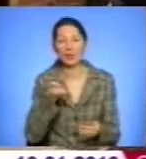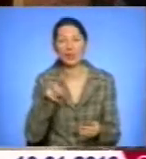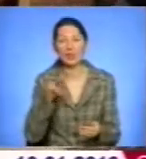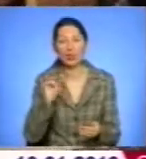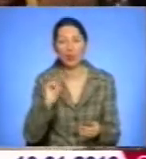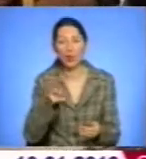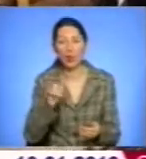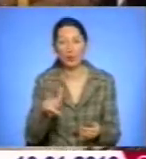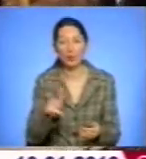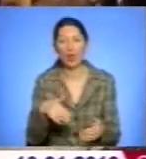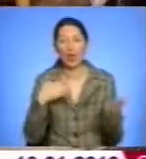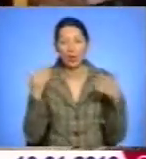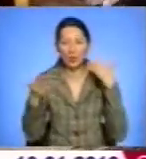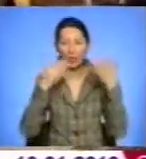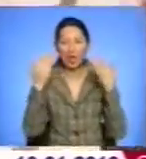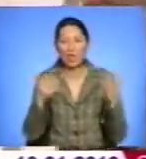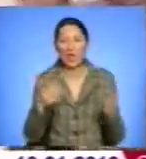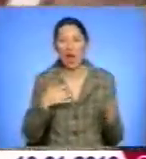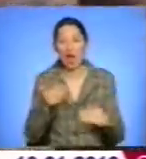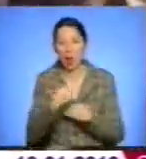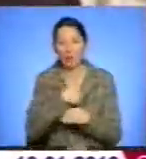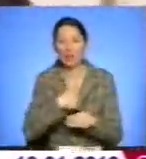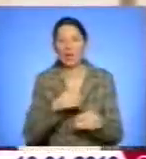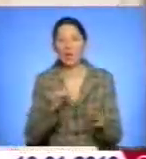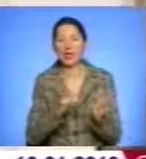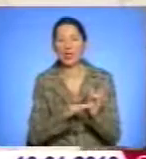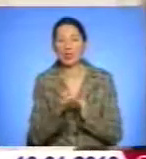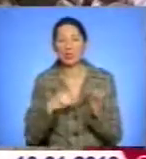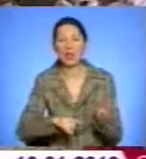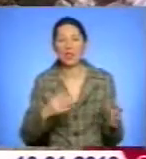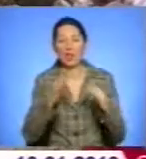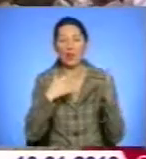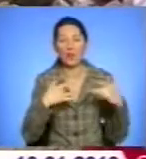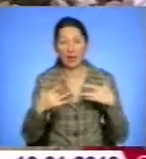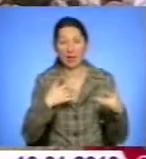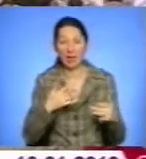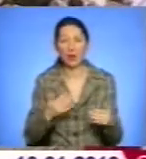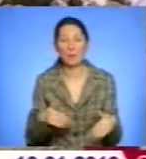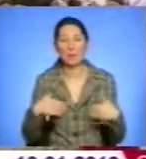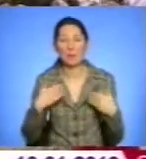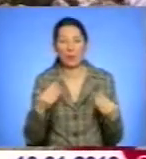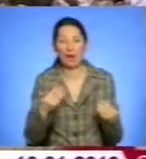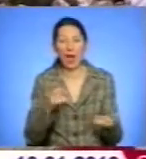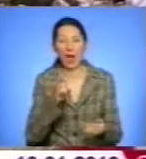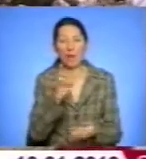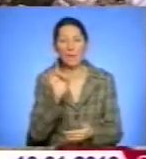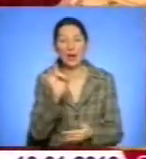Розважали гостей свята різдвяні вертепи. Бережанський вертеп привітав і наших глядачів.